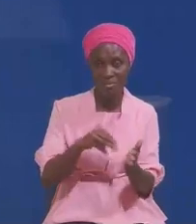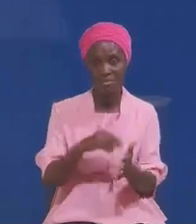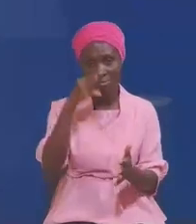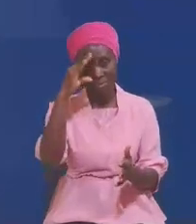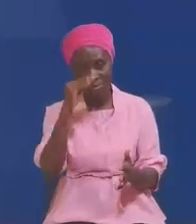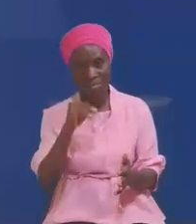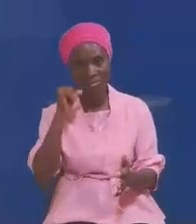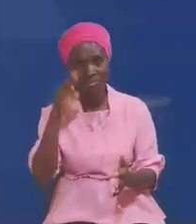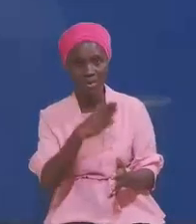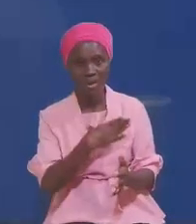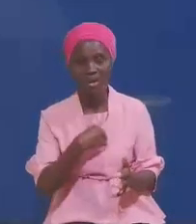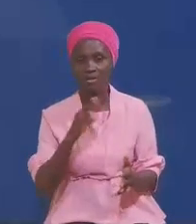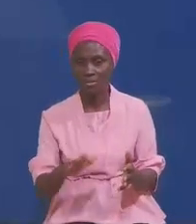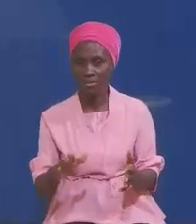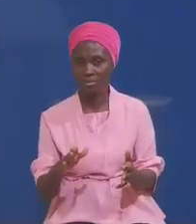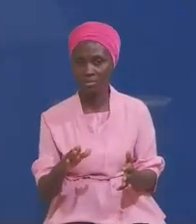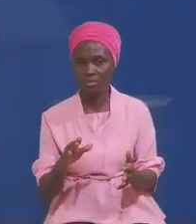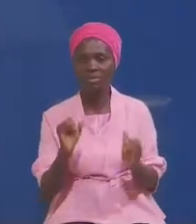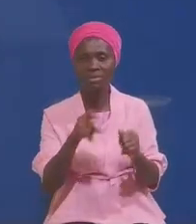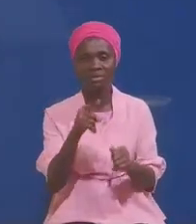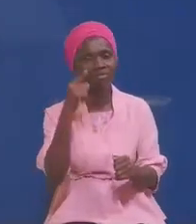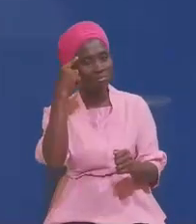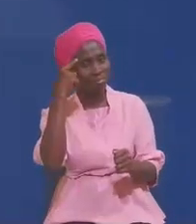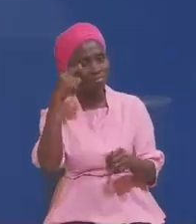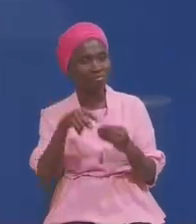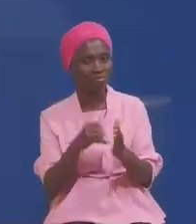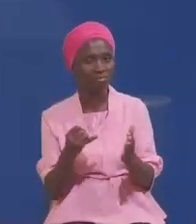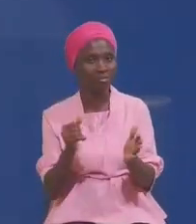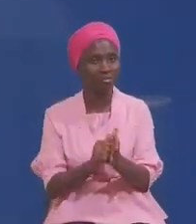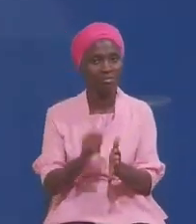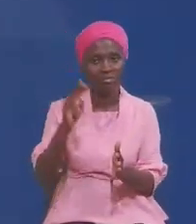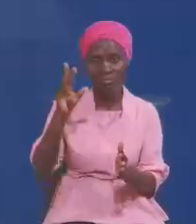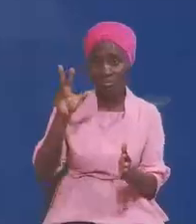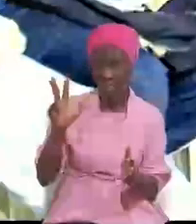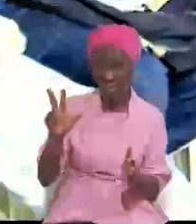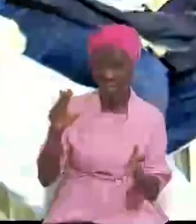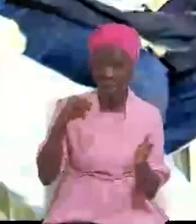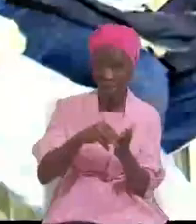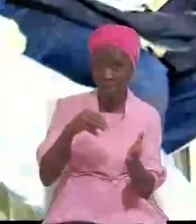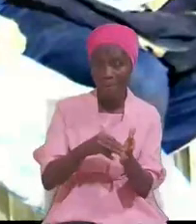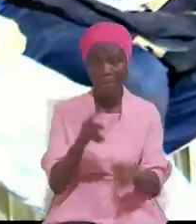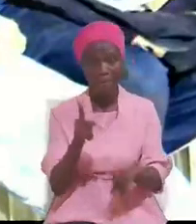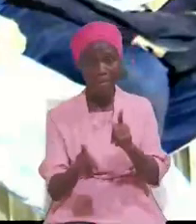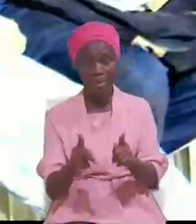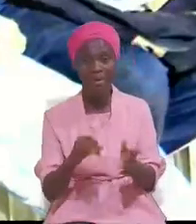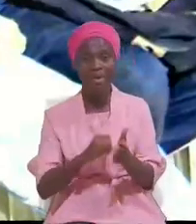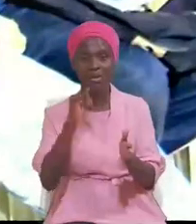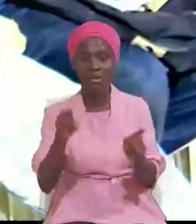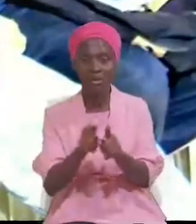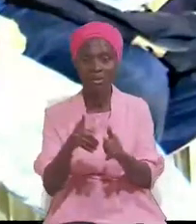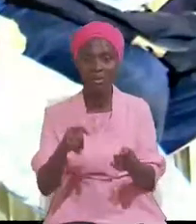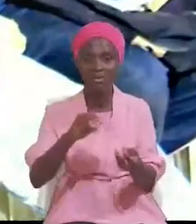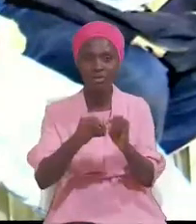pourriez-vous imaginer? 3 millions de personnes, c'est comme la population d'une